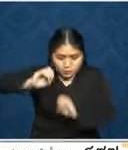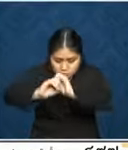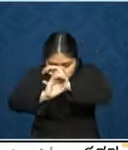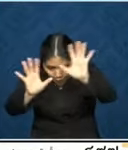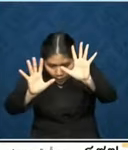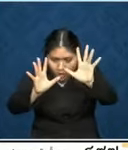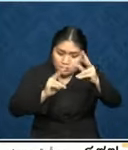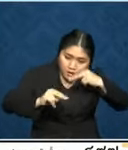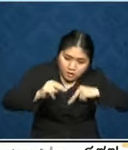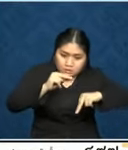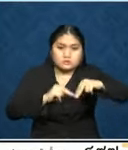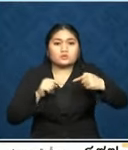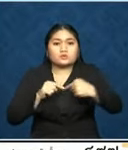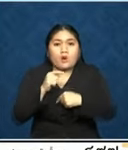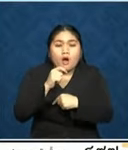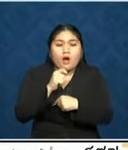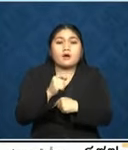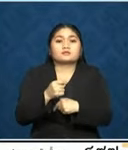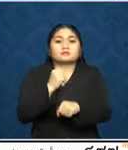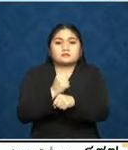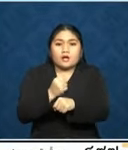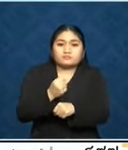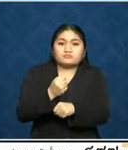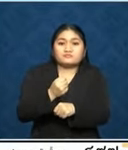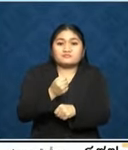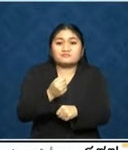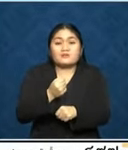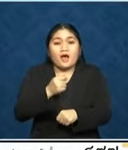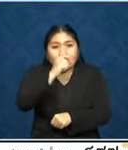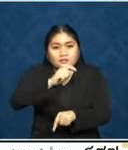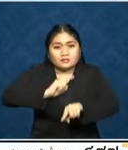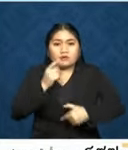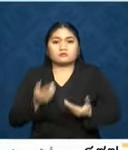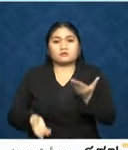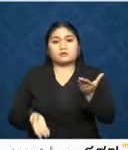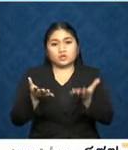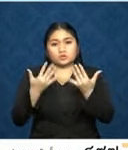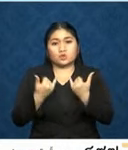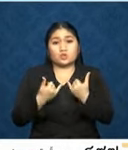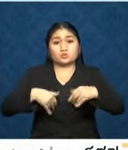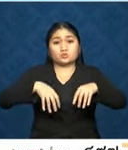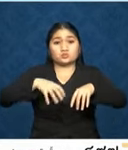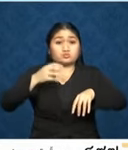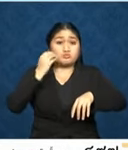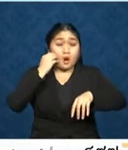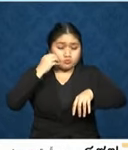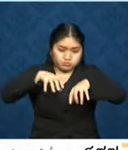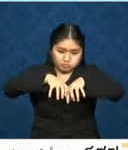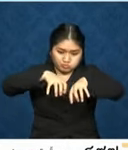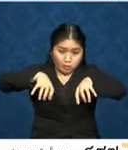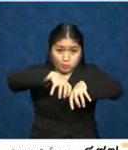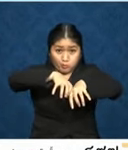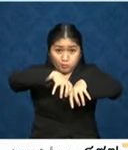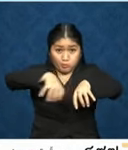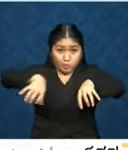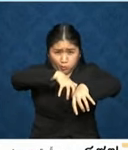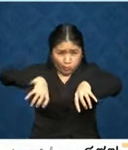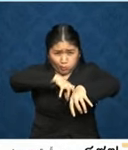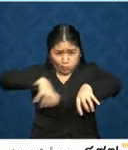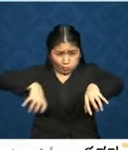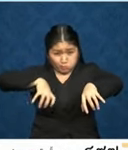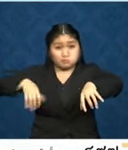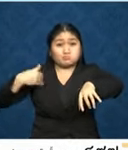รักษาและประกอบอาหารนะครับปัจจุบันชุมชนได้ขยายตัวนะครับแล้วก็มีการก่อร้างบ้านบ้านเรือนเพิ่มมากขึ้น